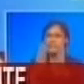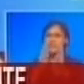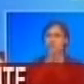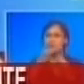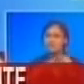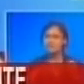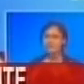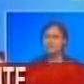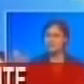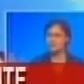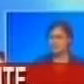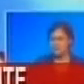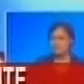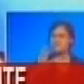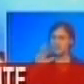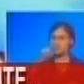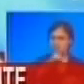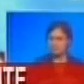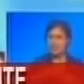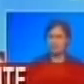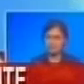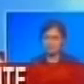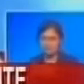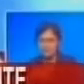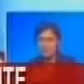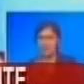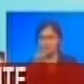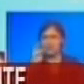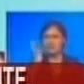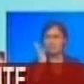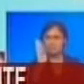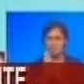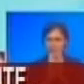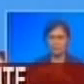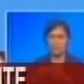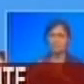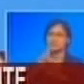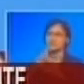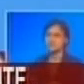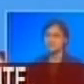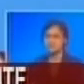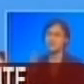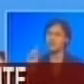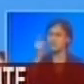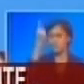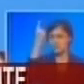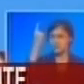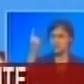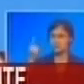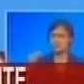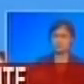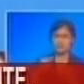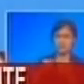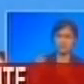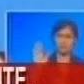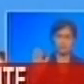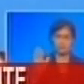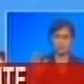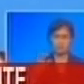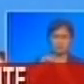$10 billion ang nanakaw nung panahon nila, 450 billion pesos. Unang-una, yung mga